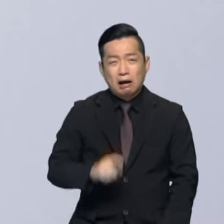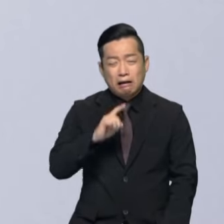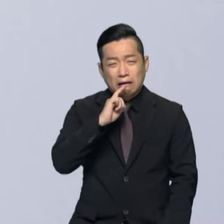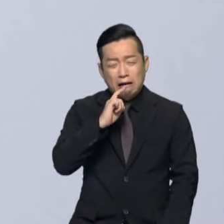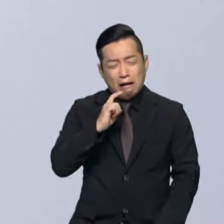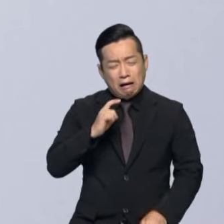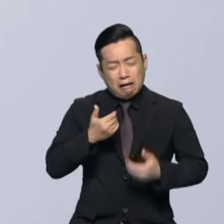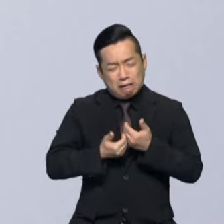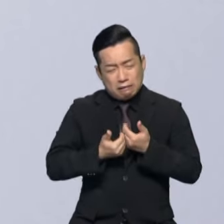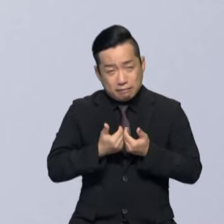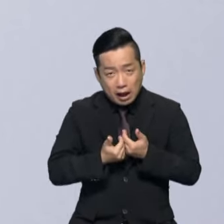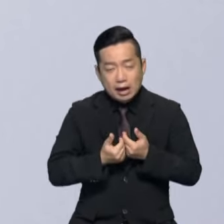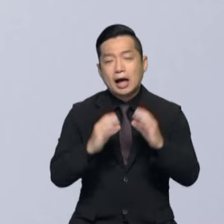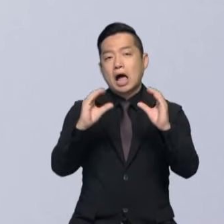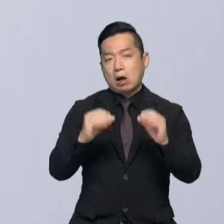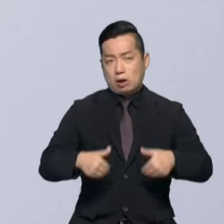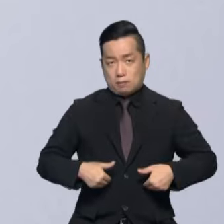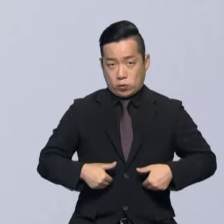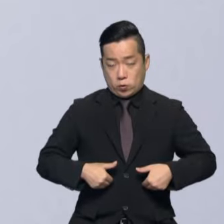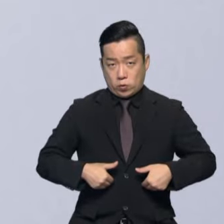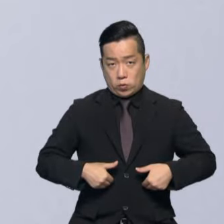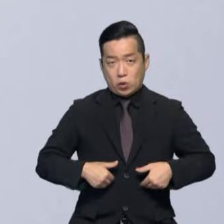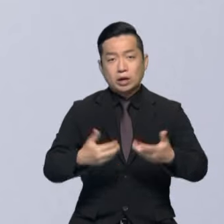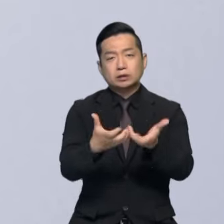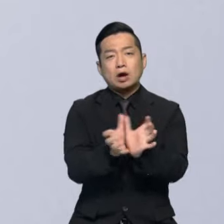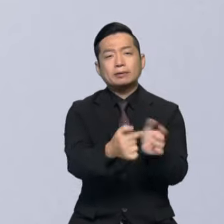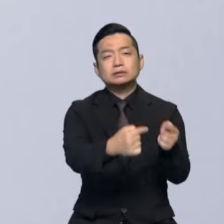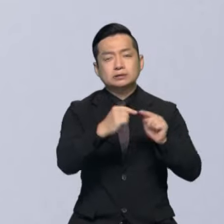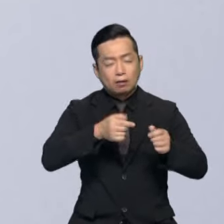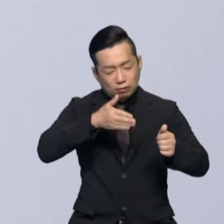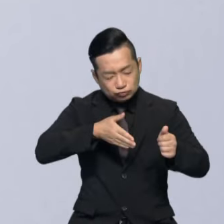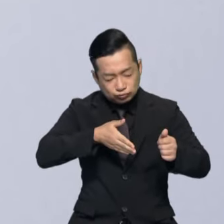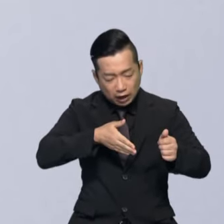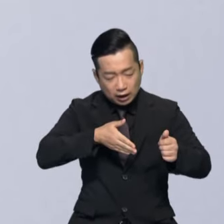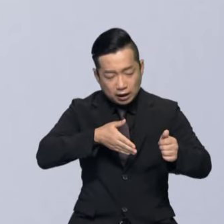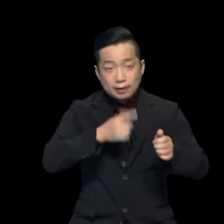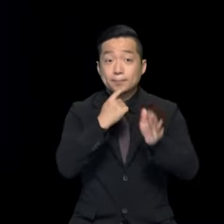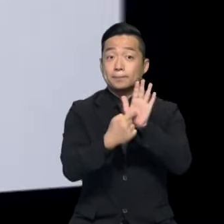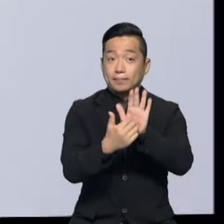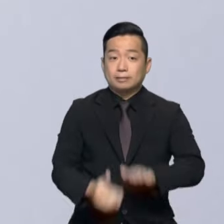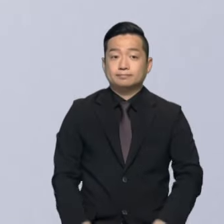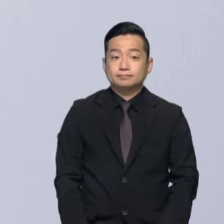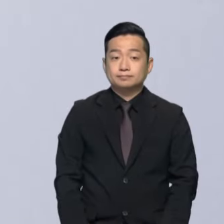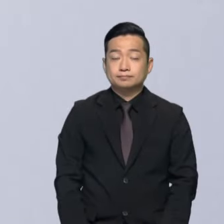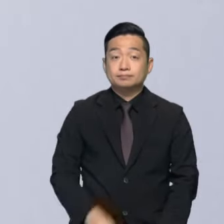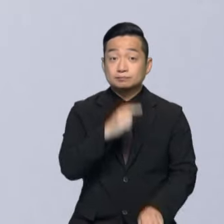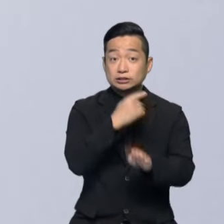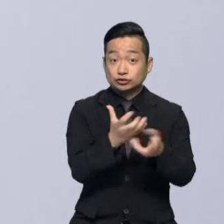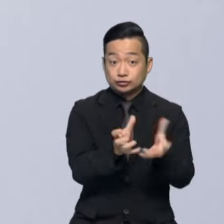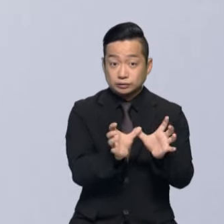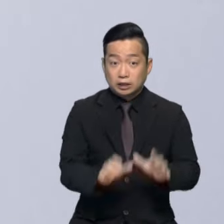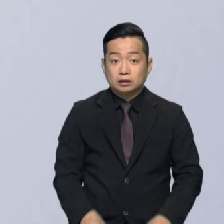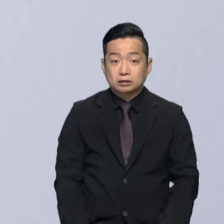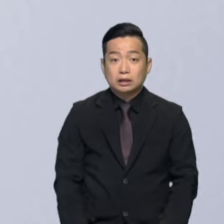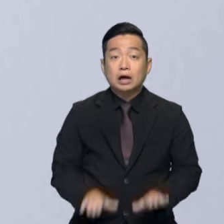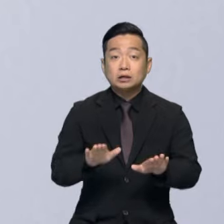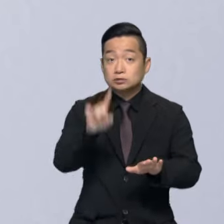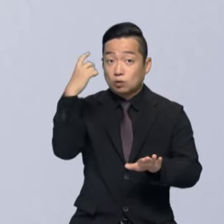위해선 대화가 필요하다며 협의체에 참여해 줄 것을 거듭 간곡히 요청한다고 밝혔고 민주당은 공이 정부로